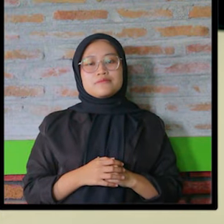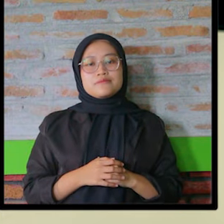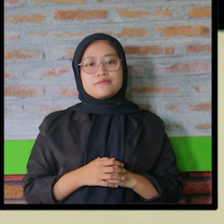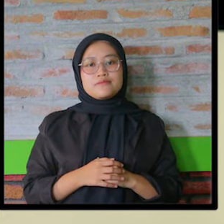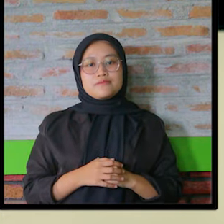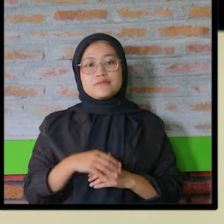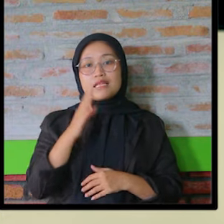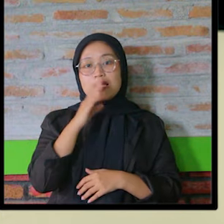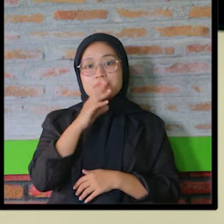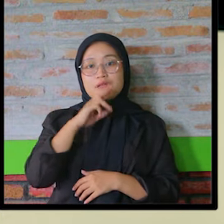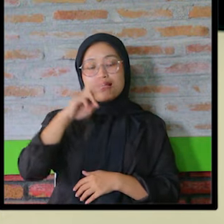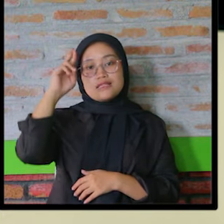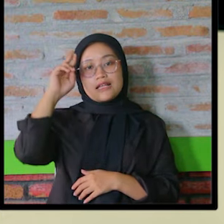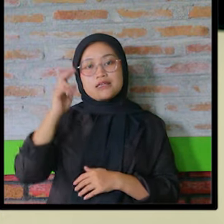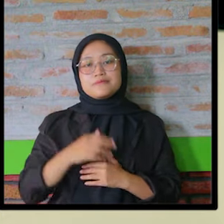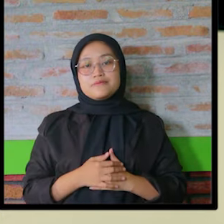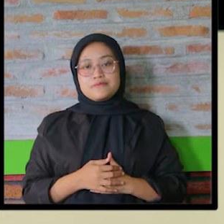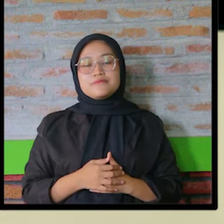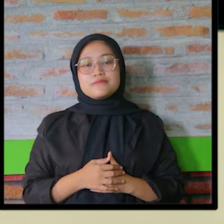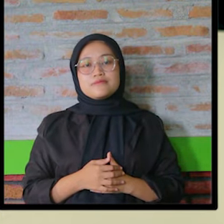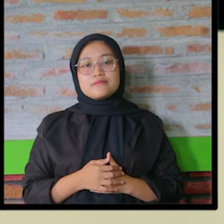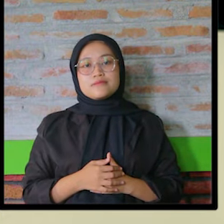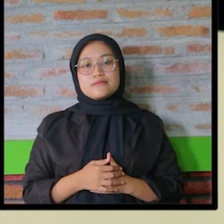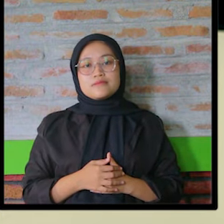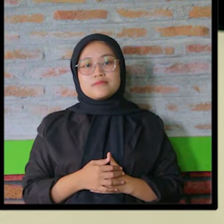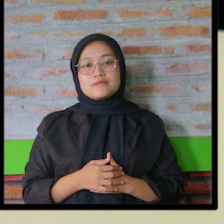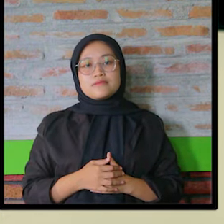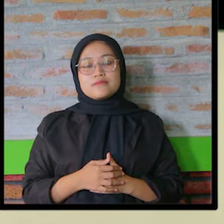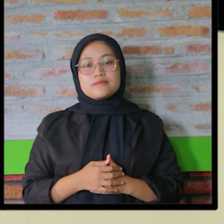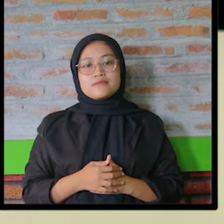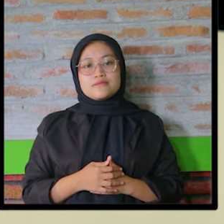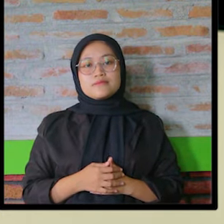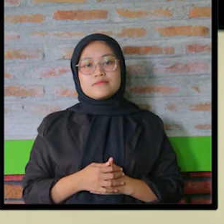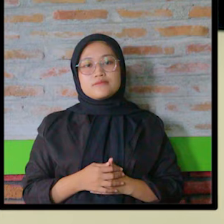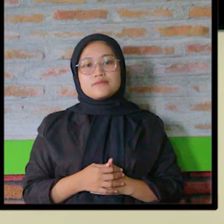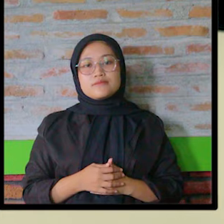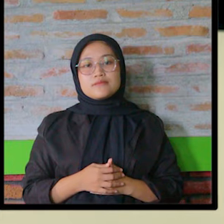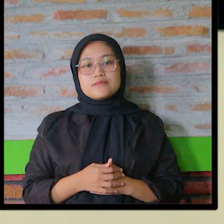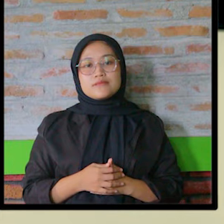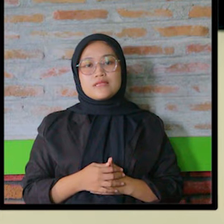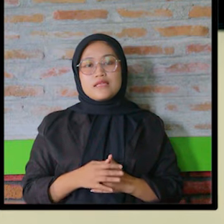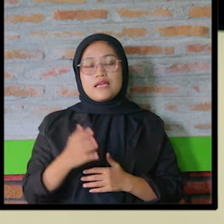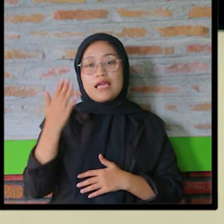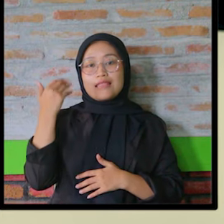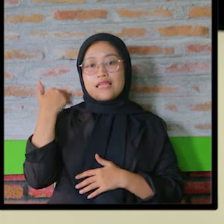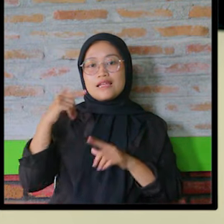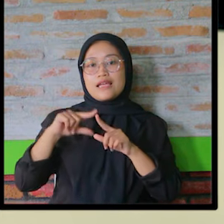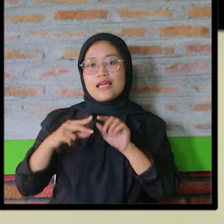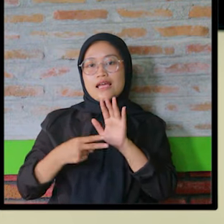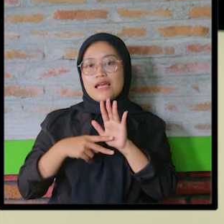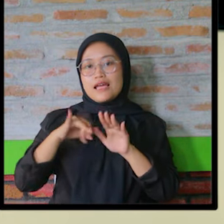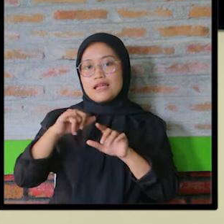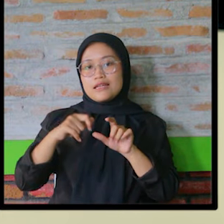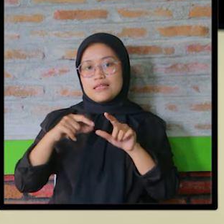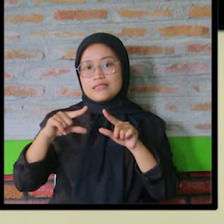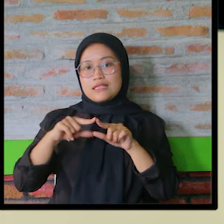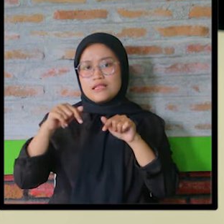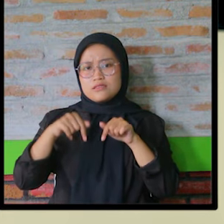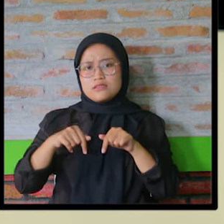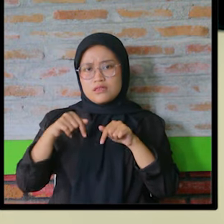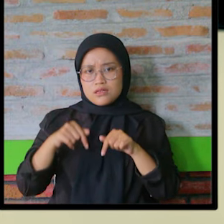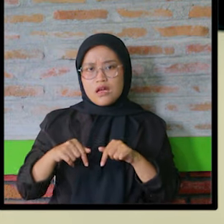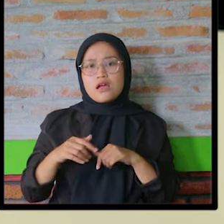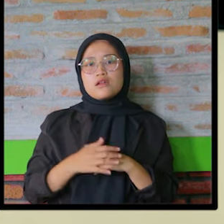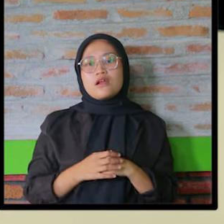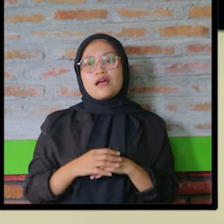amanuuadaqisti tadi kalau tadi kan Almaidah itu ya apa namanya Annisa sekarang Almaidah Wahai orang yang beriman Jadilah kamu